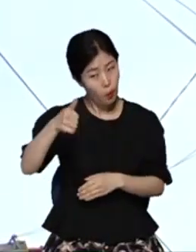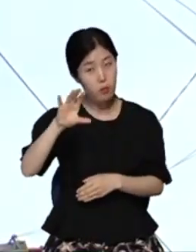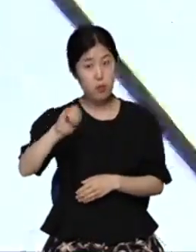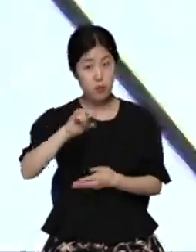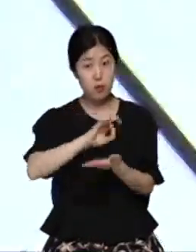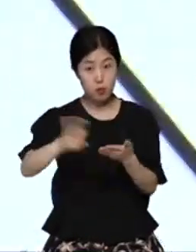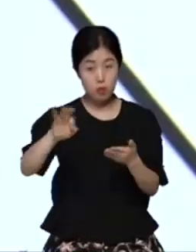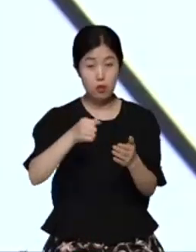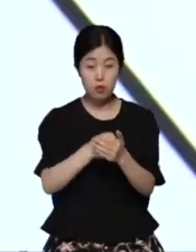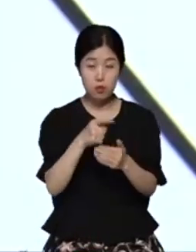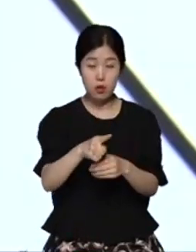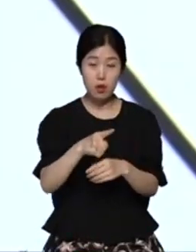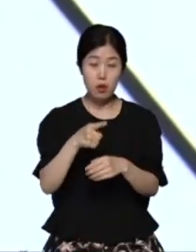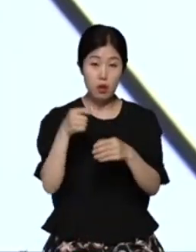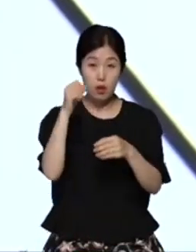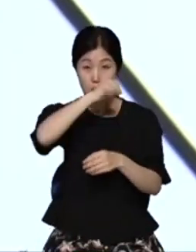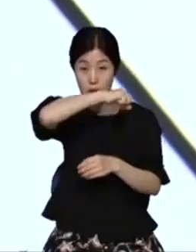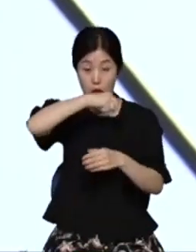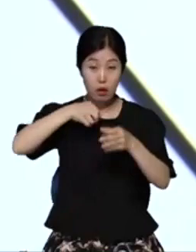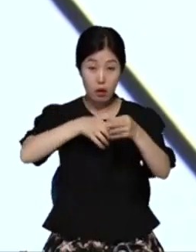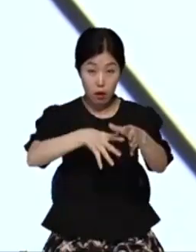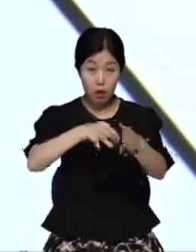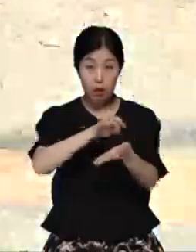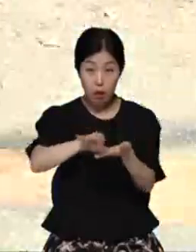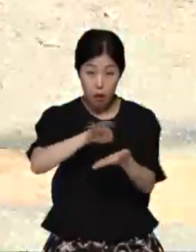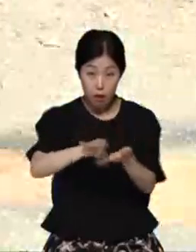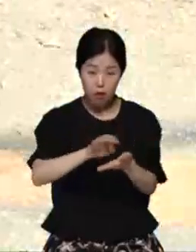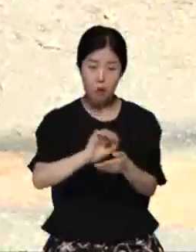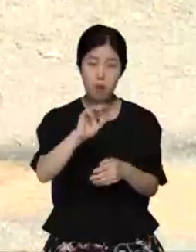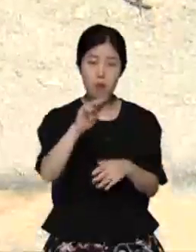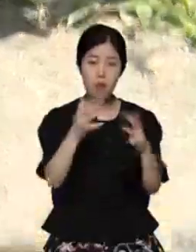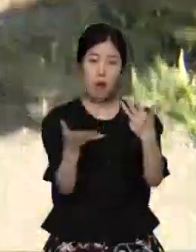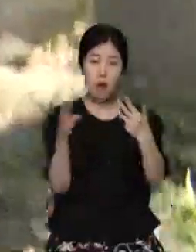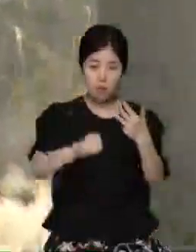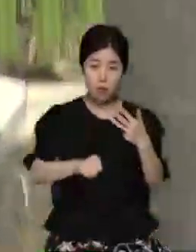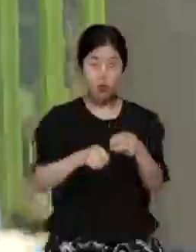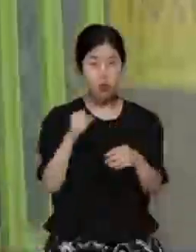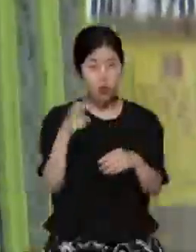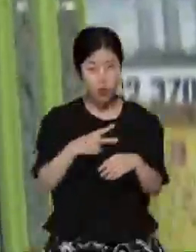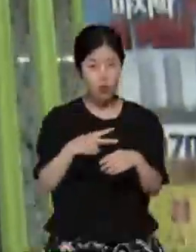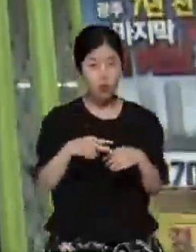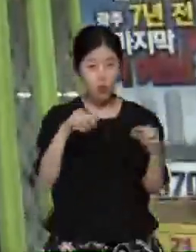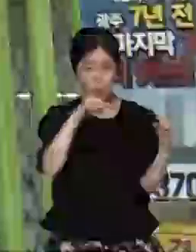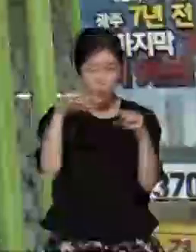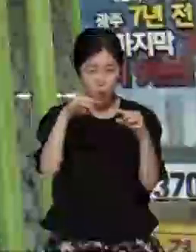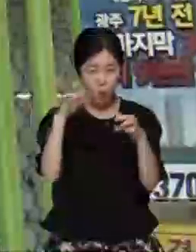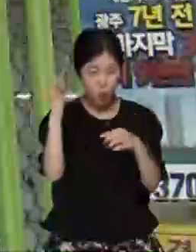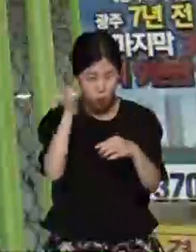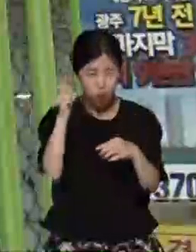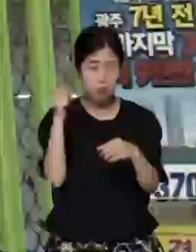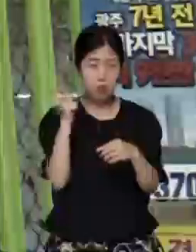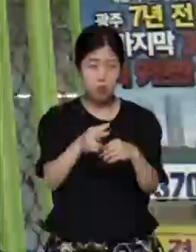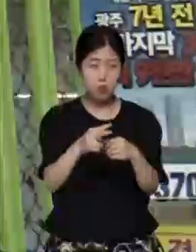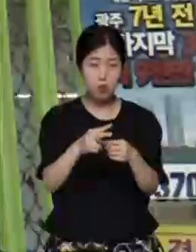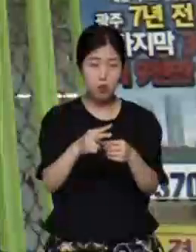수준으로 투입된 예산만 8억 원에 달합니다. 통신비 등 유지 비용도 해마다 2억 원이